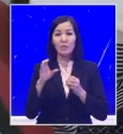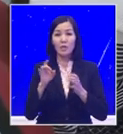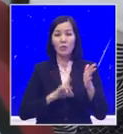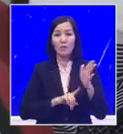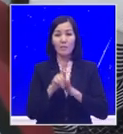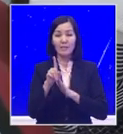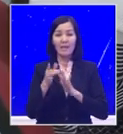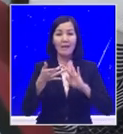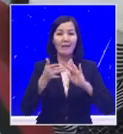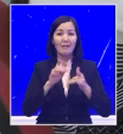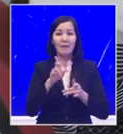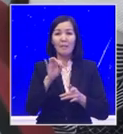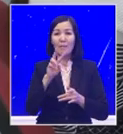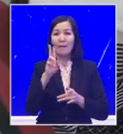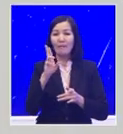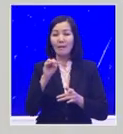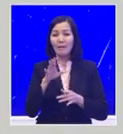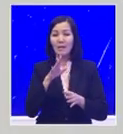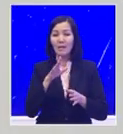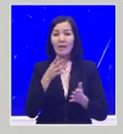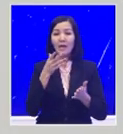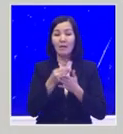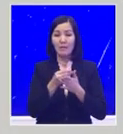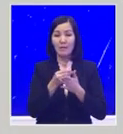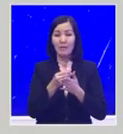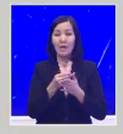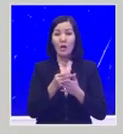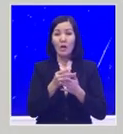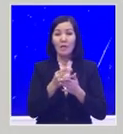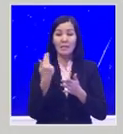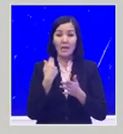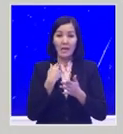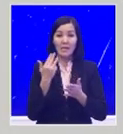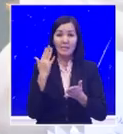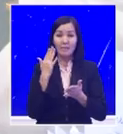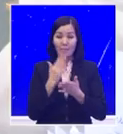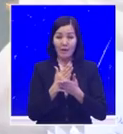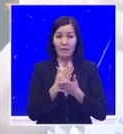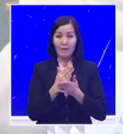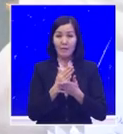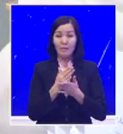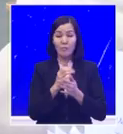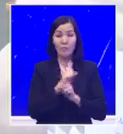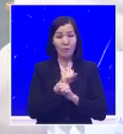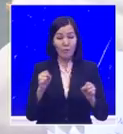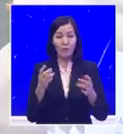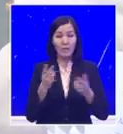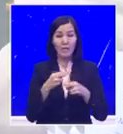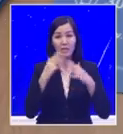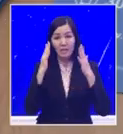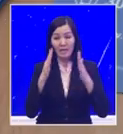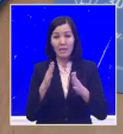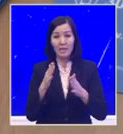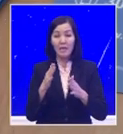бастап интернет банкинг арқылы қабылданады. Алайда уақытылы өтелмеген несие төлемі болмауы керек екенін ескеру қажет. Несие